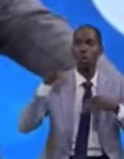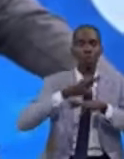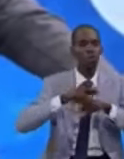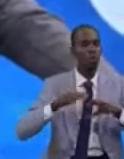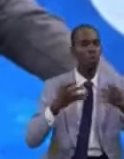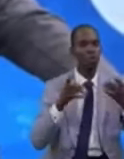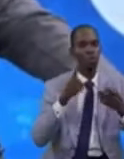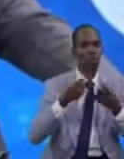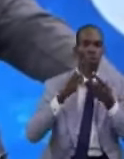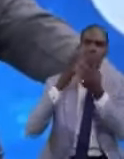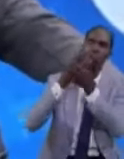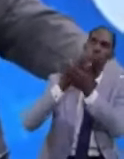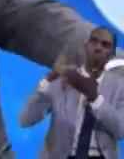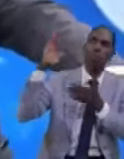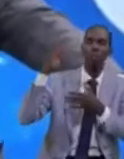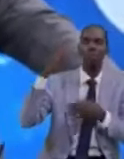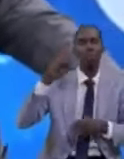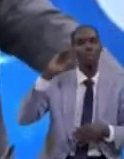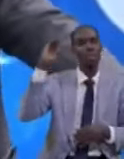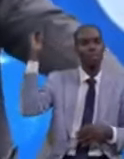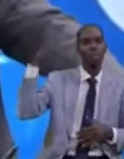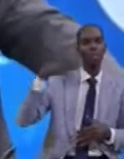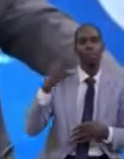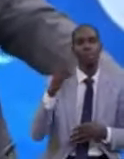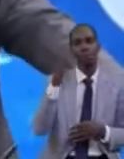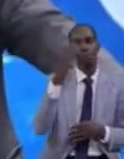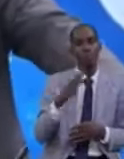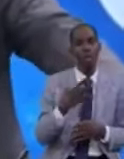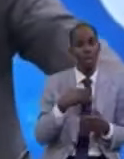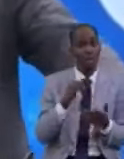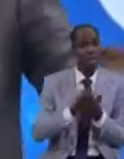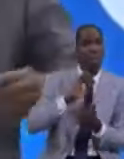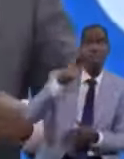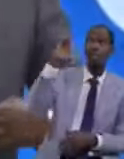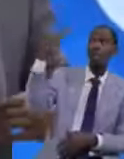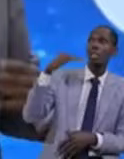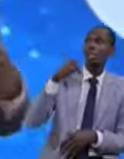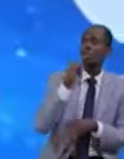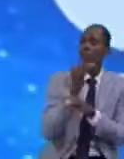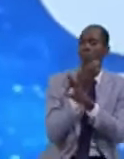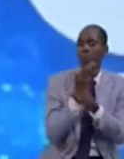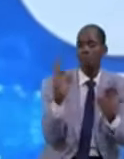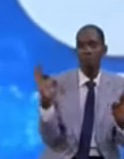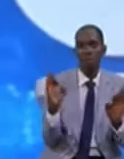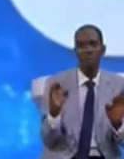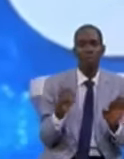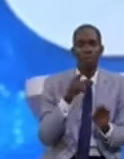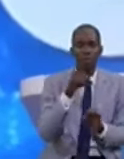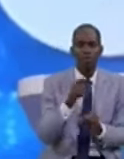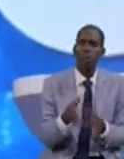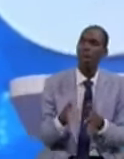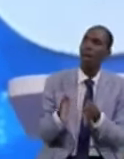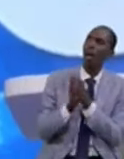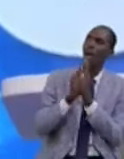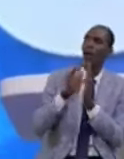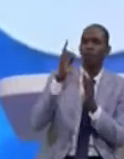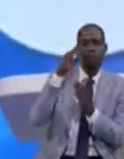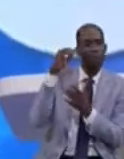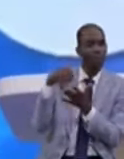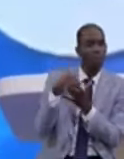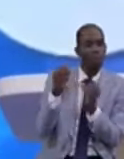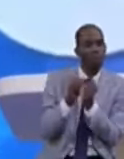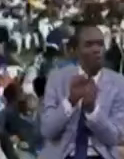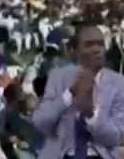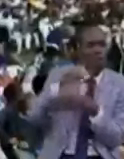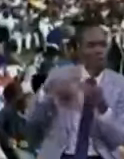la grâce de Dieu et ça vient gratuitement ça vient gratuitement quand tu demandes ça de tout ton cœur tout ton âme tout